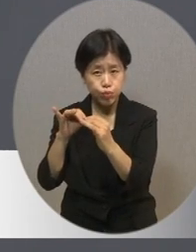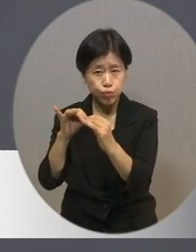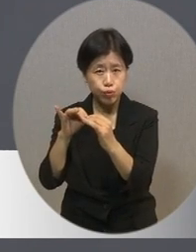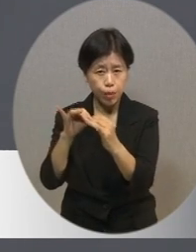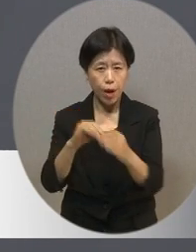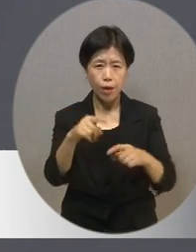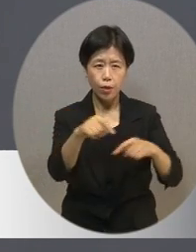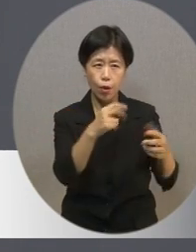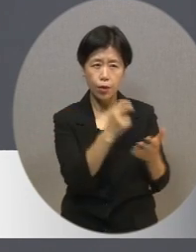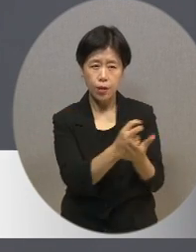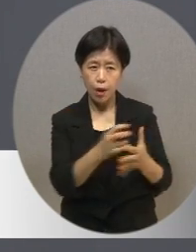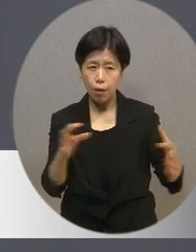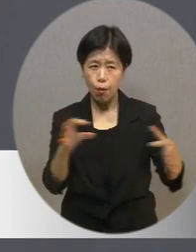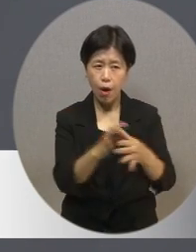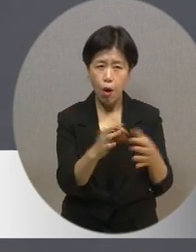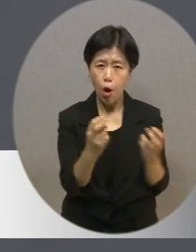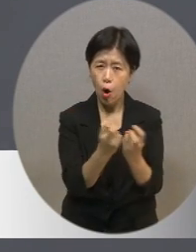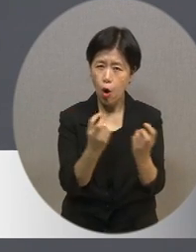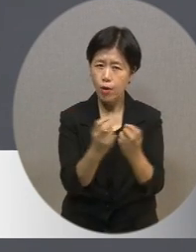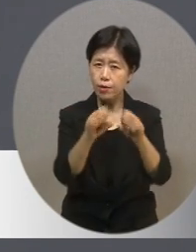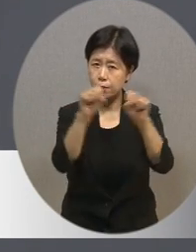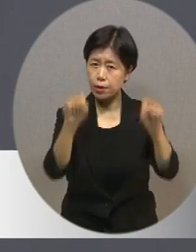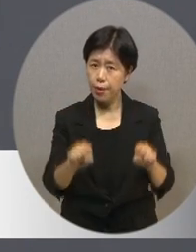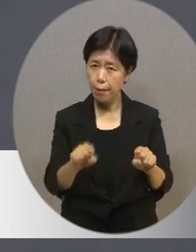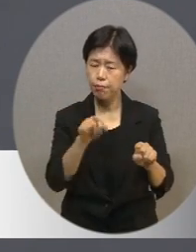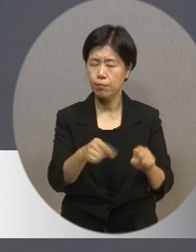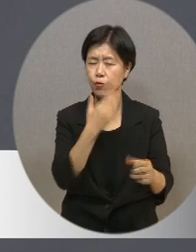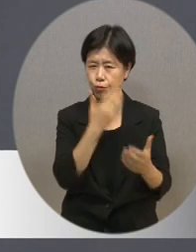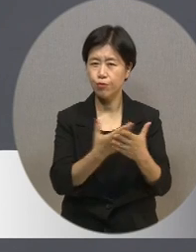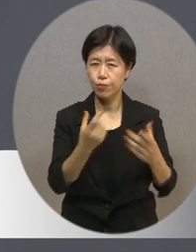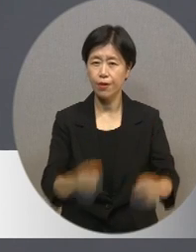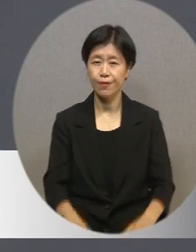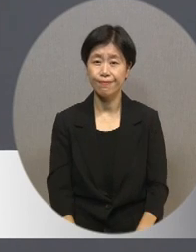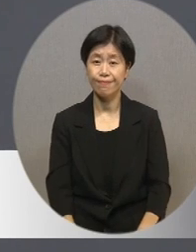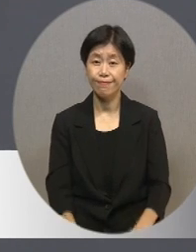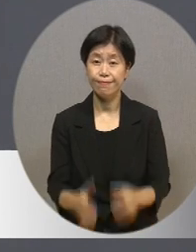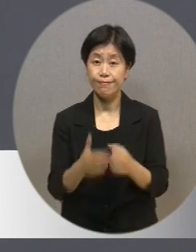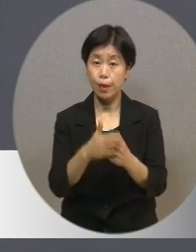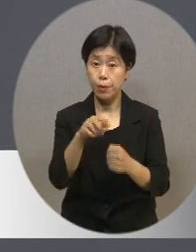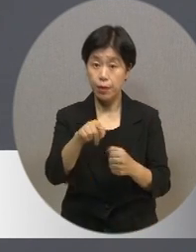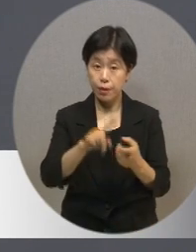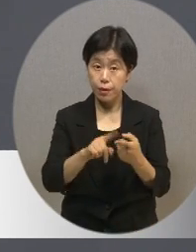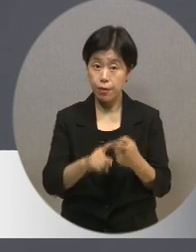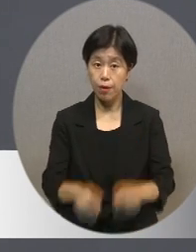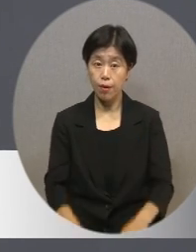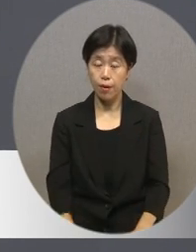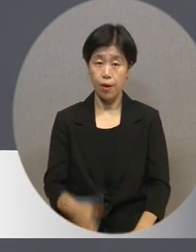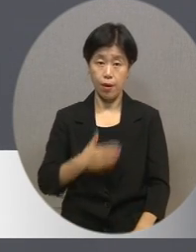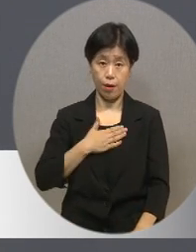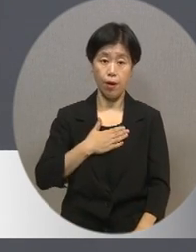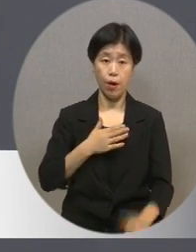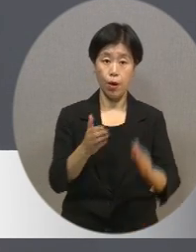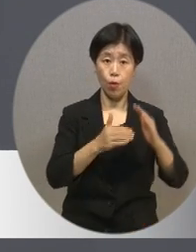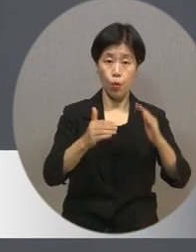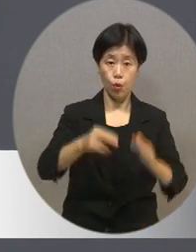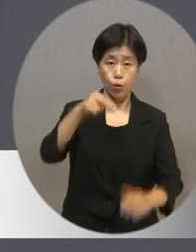우리가 가지고 있느냐, 이것이 중요한 것 같아요. 그래서 그 부분은 저도 이제 뭐